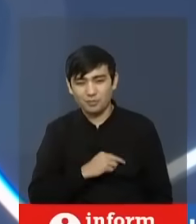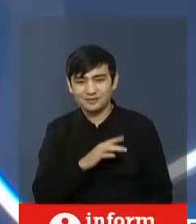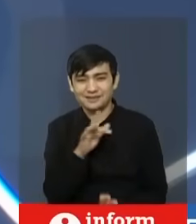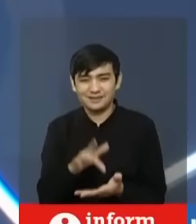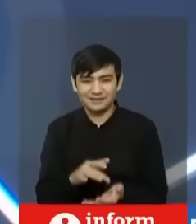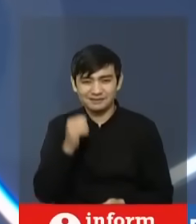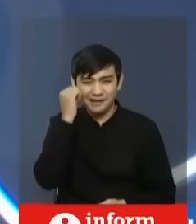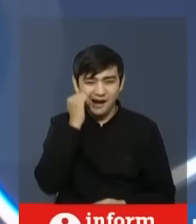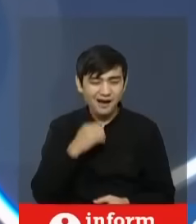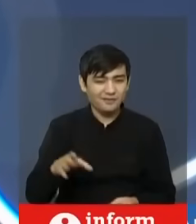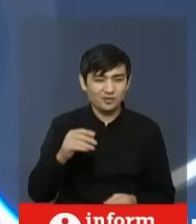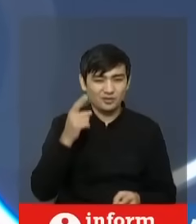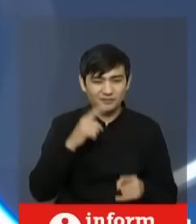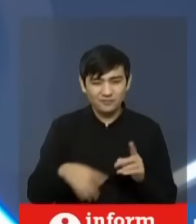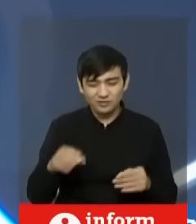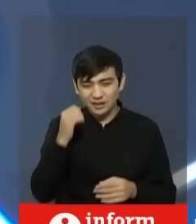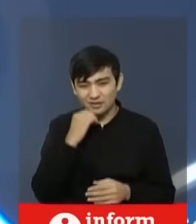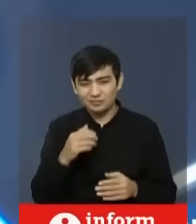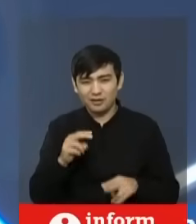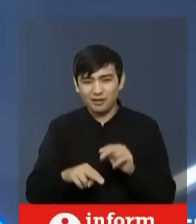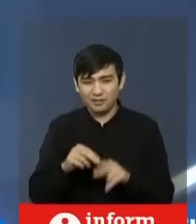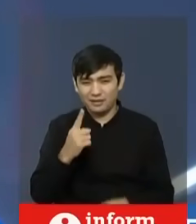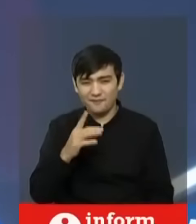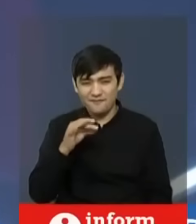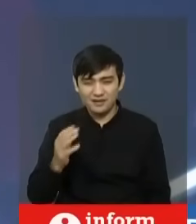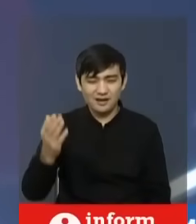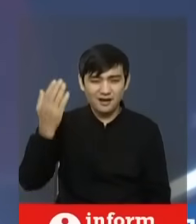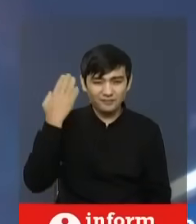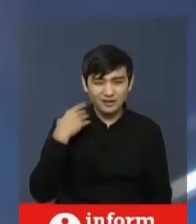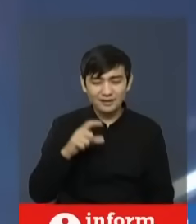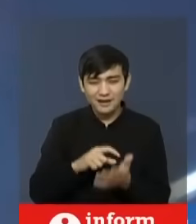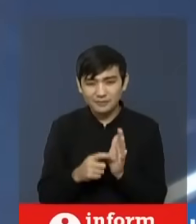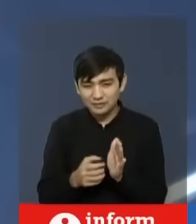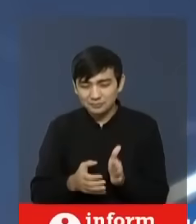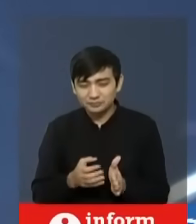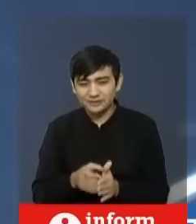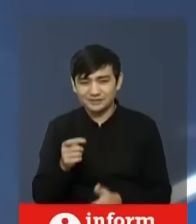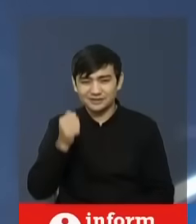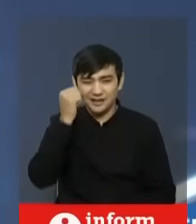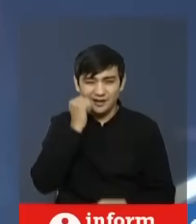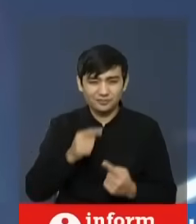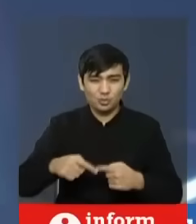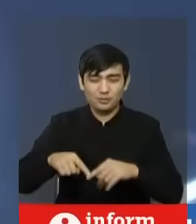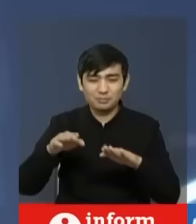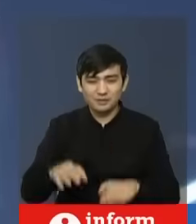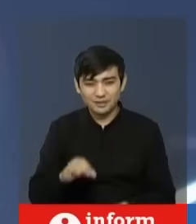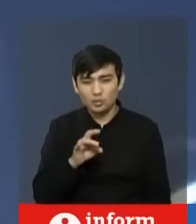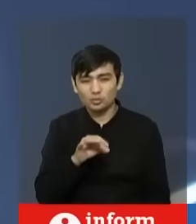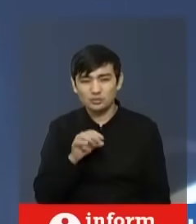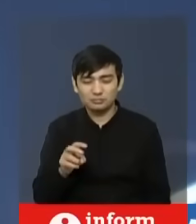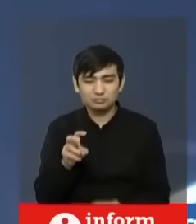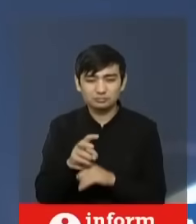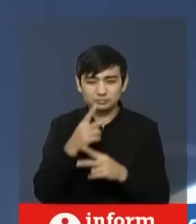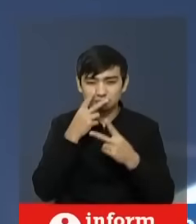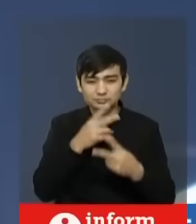заман талабына сай емес. Салынғанына бір ғасырдан асқан ғимаратта кабинет те жетіспейді. Тозығы жеткен нысанды әріптесім Руслан Жасланұлы